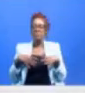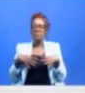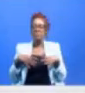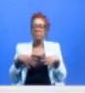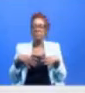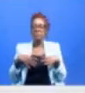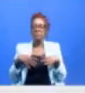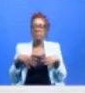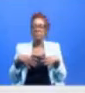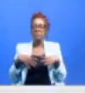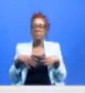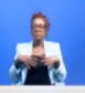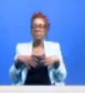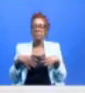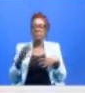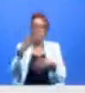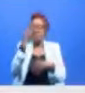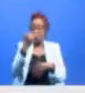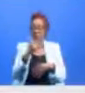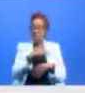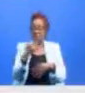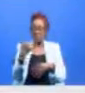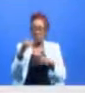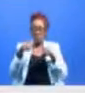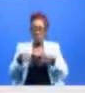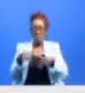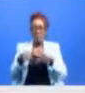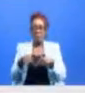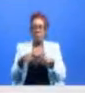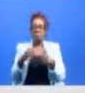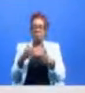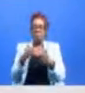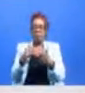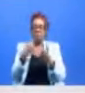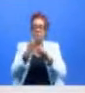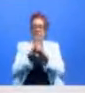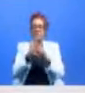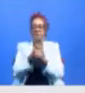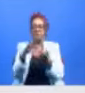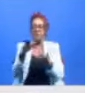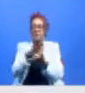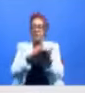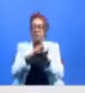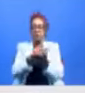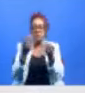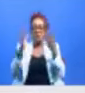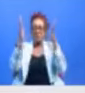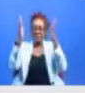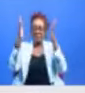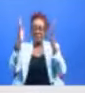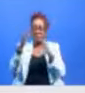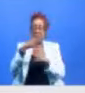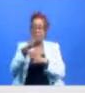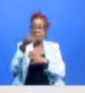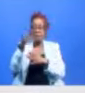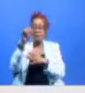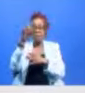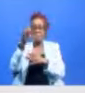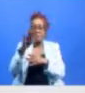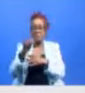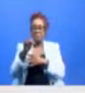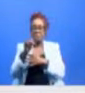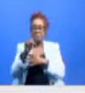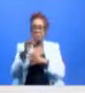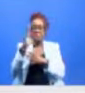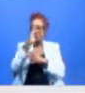wa kanisa Kikatoliki walitangamana katika maabadi tofauti nchini kuadhimisha Jumapili ya mitende kuashiria Yesu walipoingia